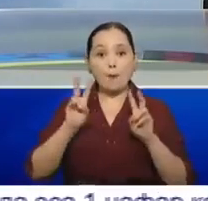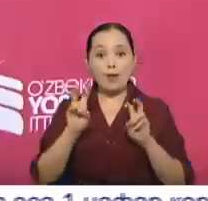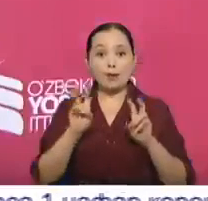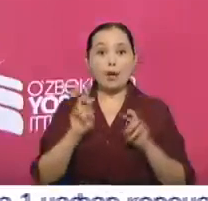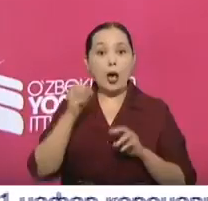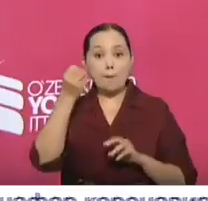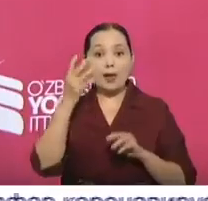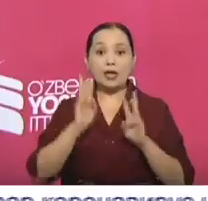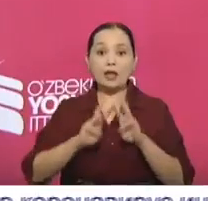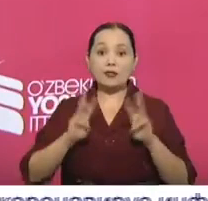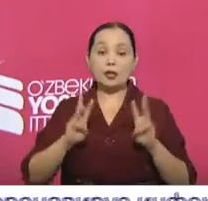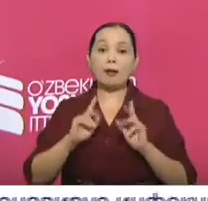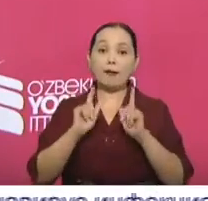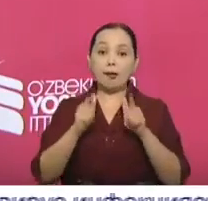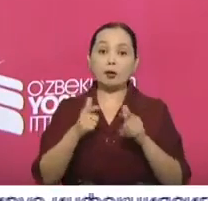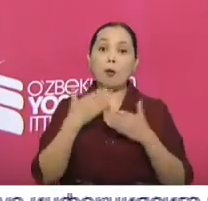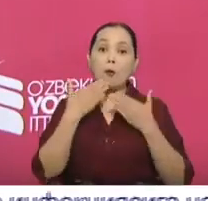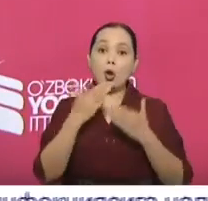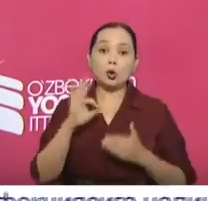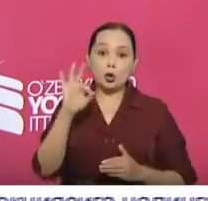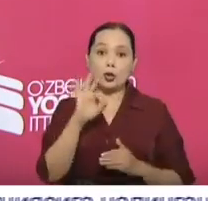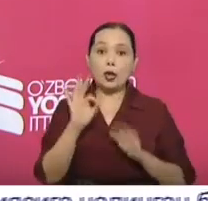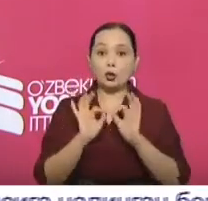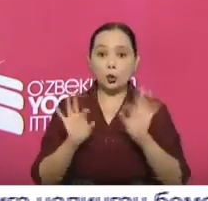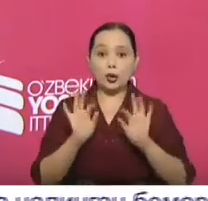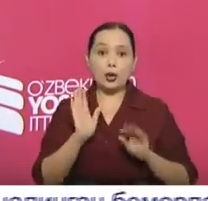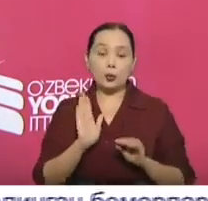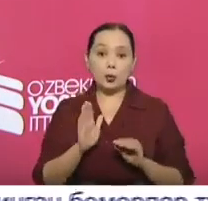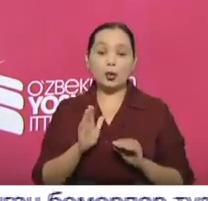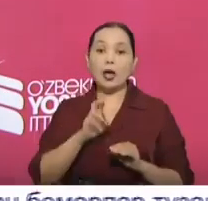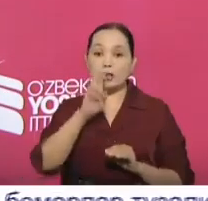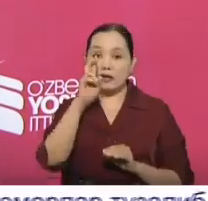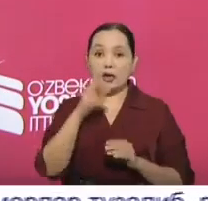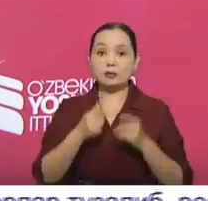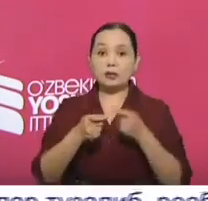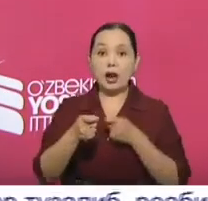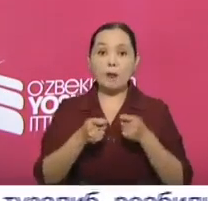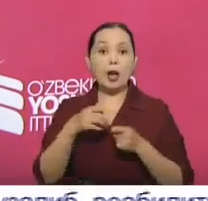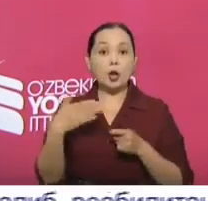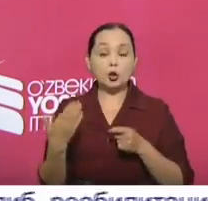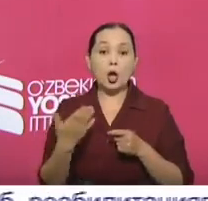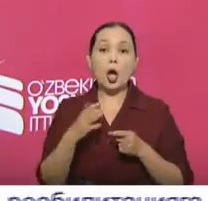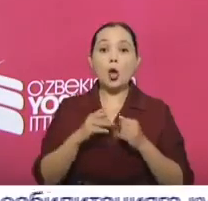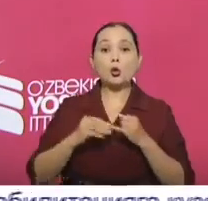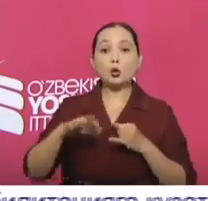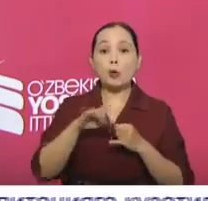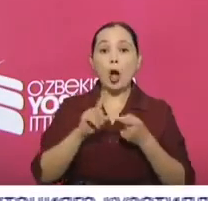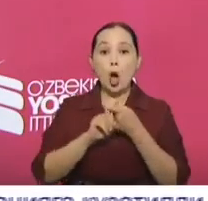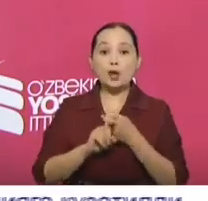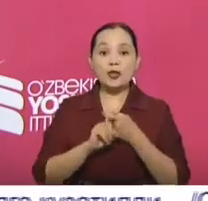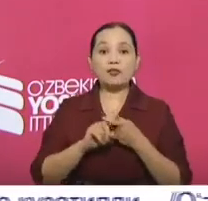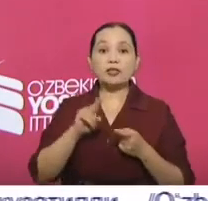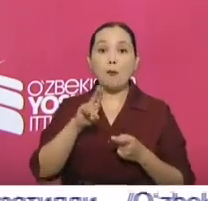Madaniyat vazirligiga kelib tushgan murojaatlar borasida to'xtalib o'tamiz. Davlatimiz rahbari tomonidan yurtimizda koronavirus